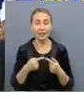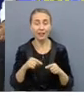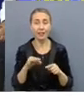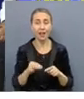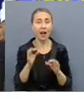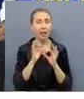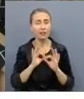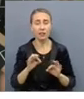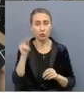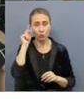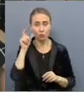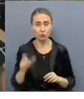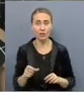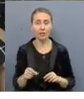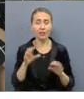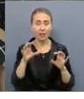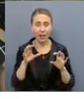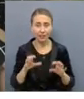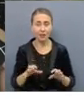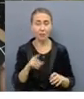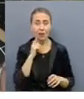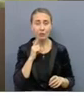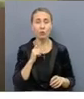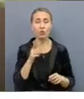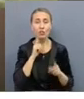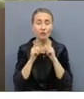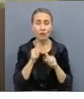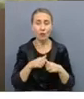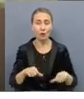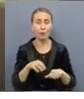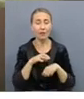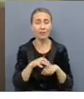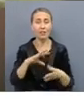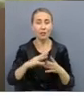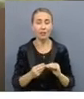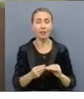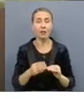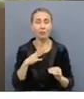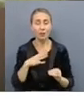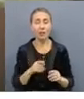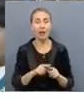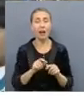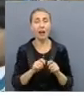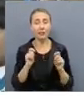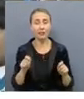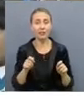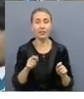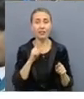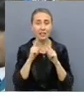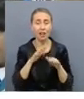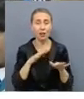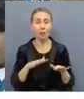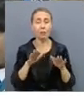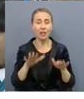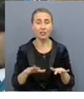отличник учебы. Традиционный молодежный форум длился 3 дня. Подведены итоги. Состоялась открытая диалоговая площадка. С